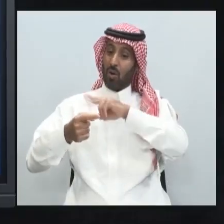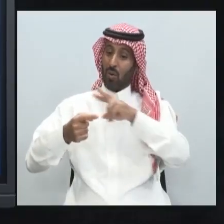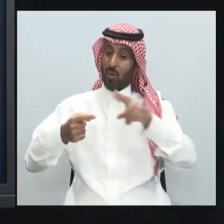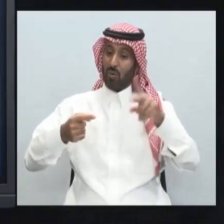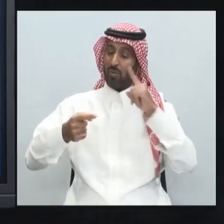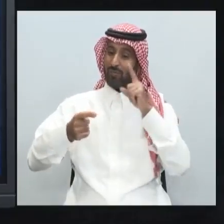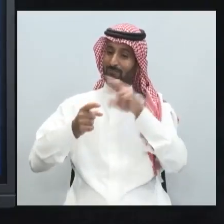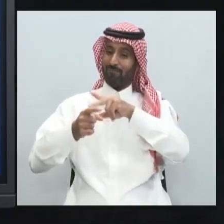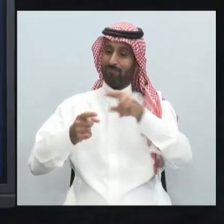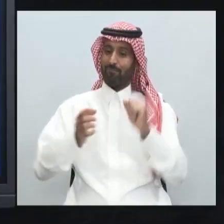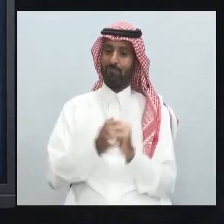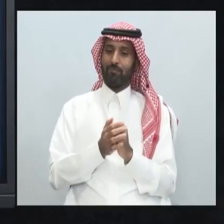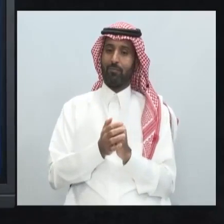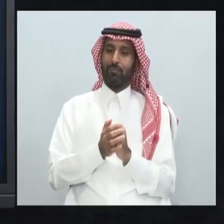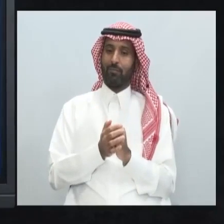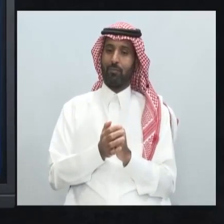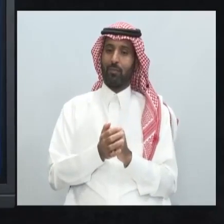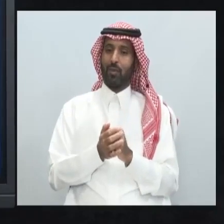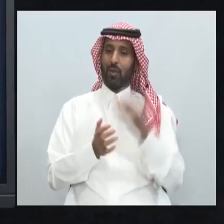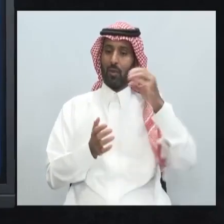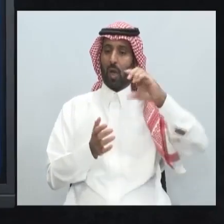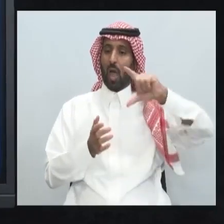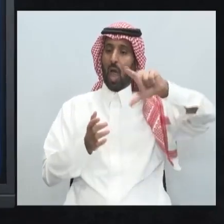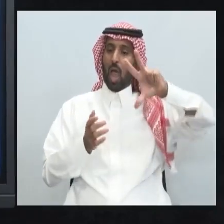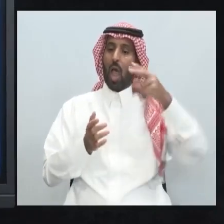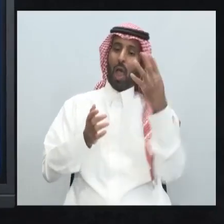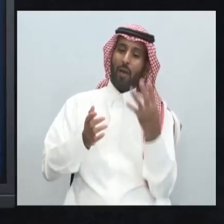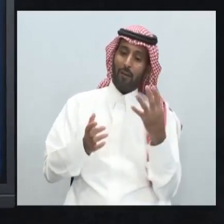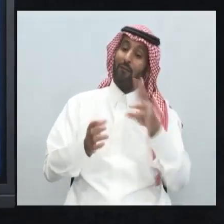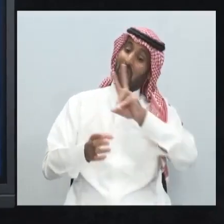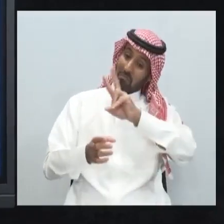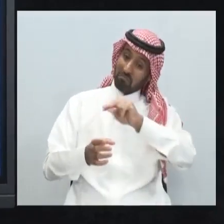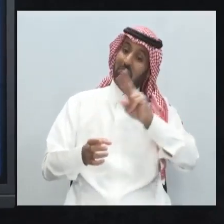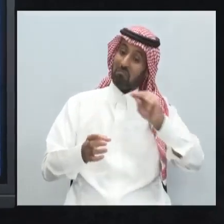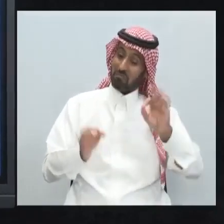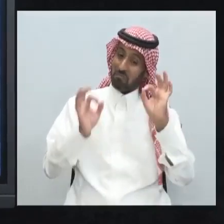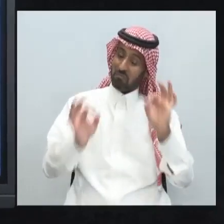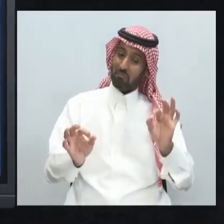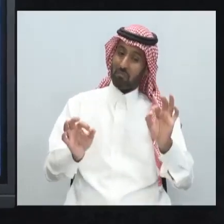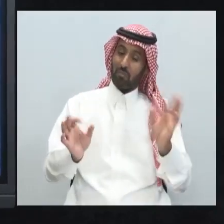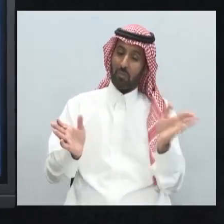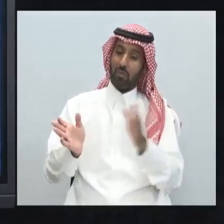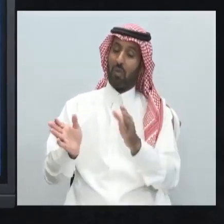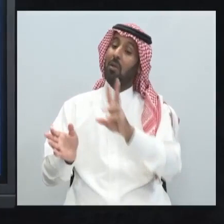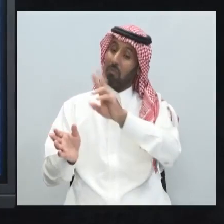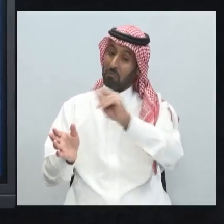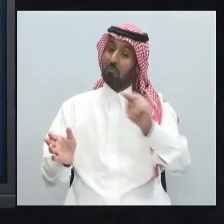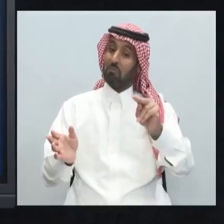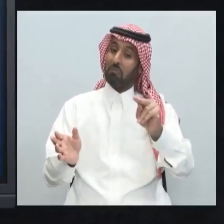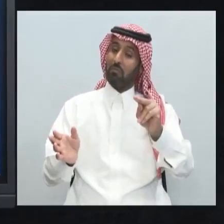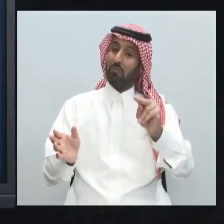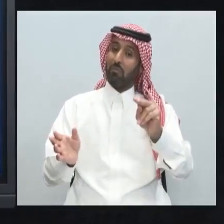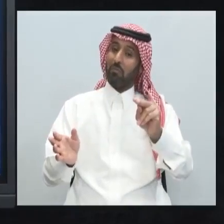مركب قطبي اما رابع كلوريد الكربون الشحنه فيه متساويه ب موزعه بالتساوي وهو متماثل